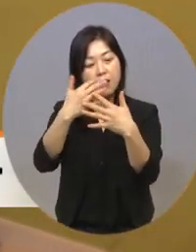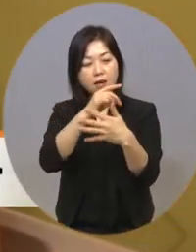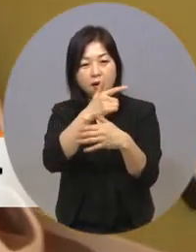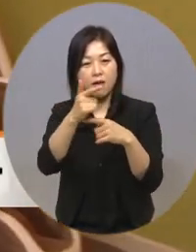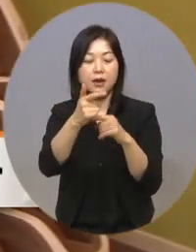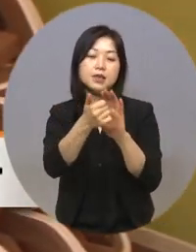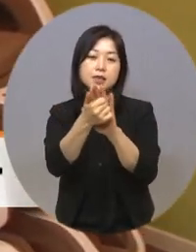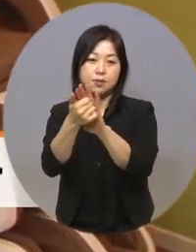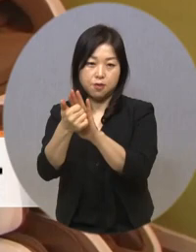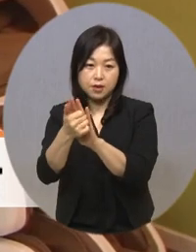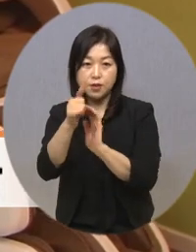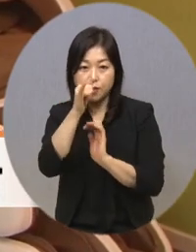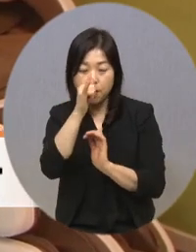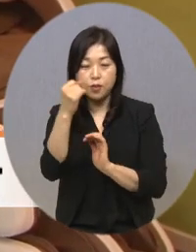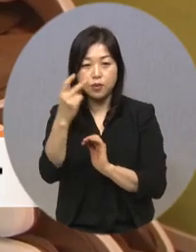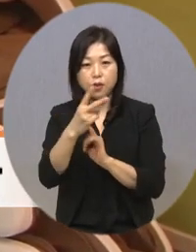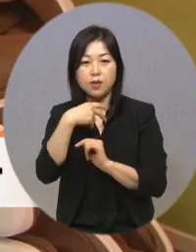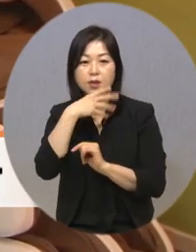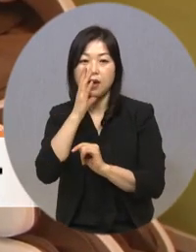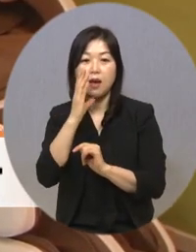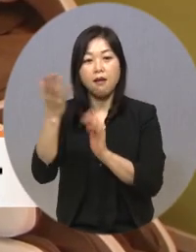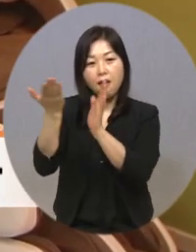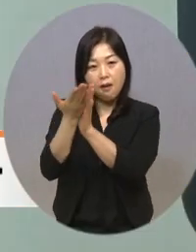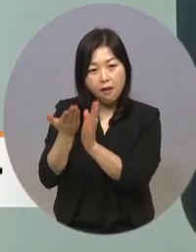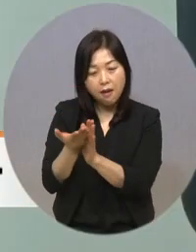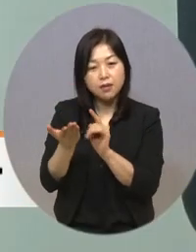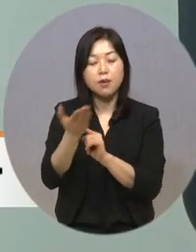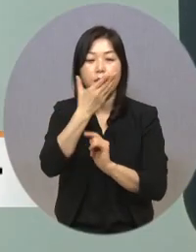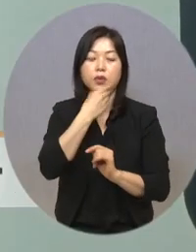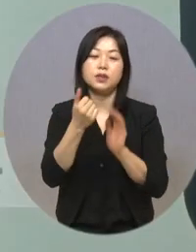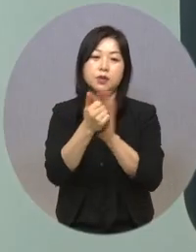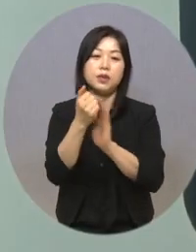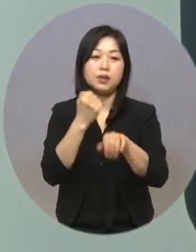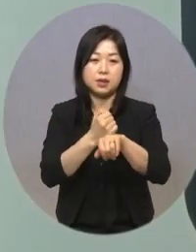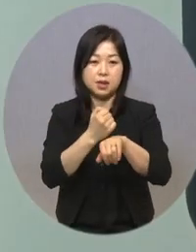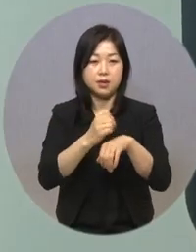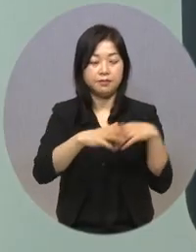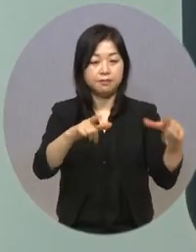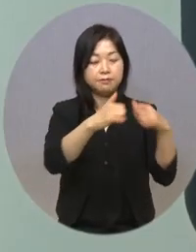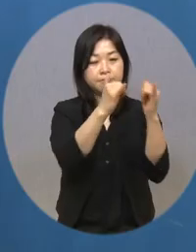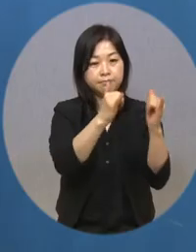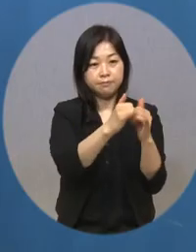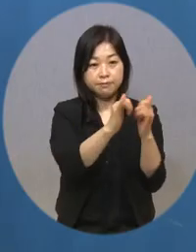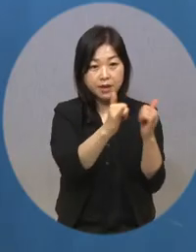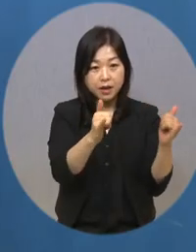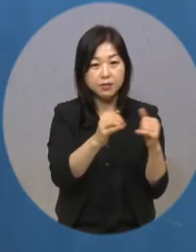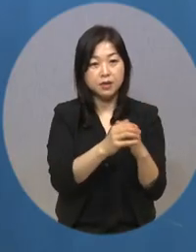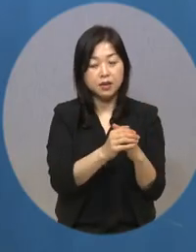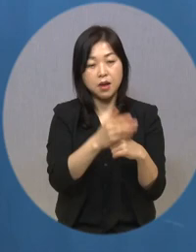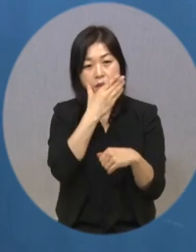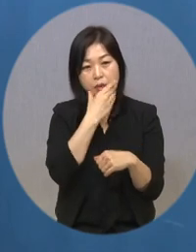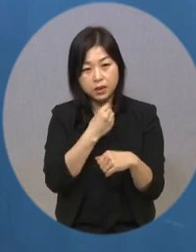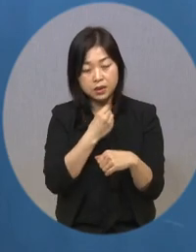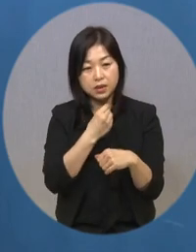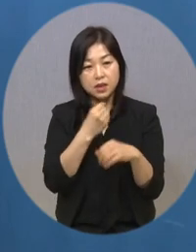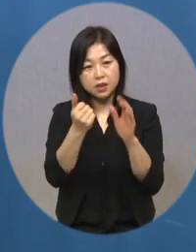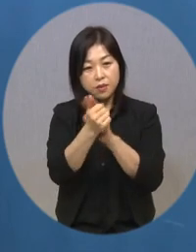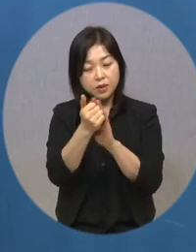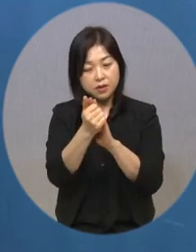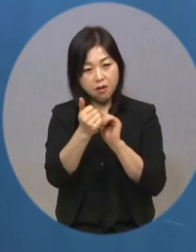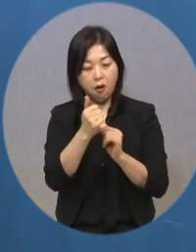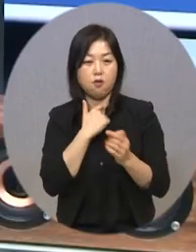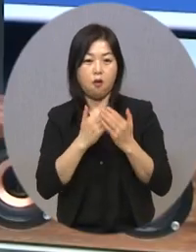주기에 맞는 맞춤 복지 서비스를 제공할 예정입니다. 이를 통하여 지역사회 주민들이 한층 더 나은 사회복지 서비스를